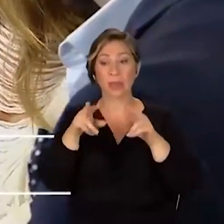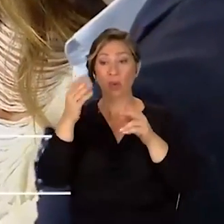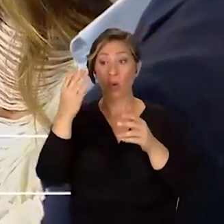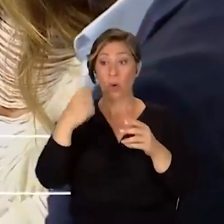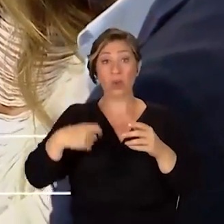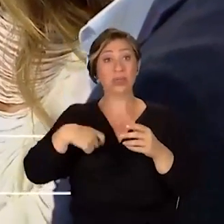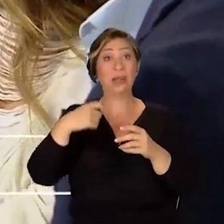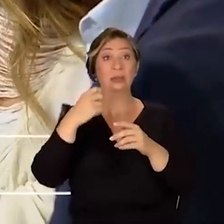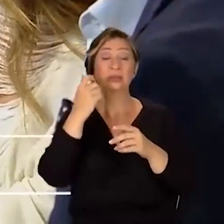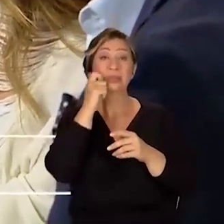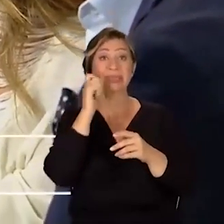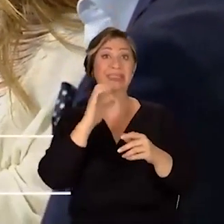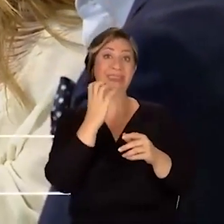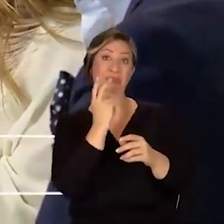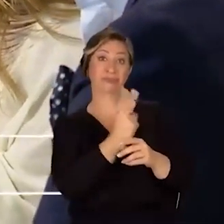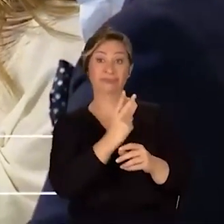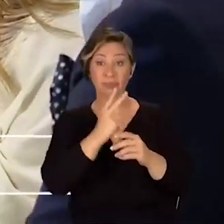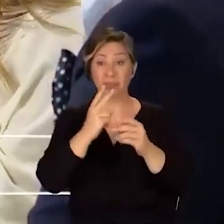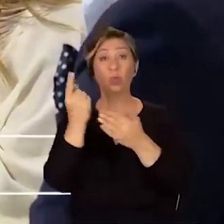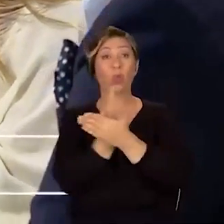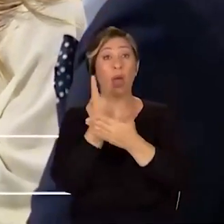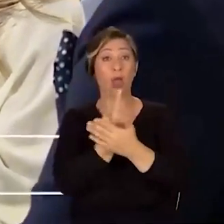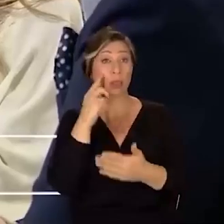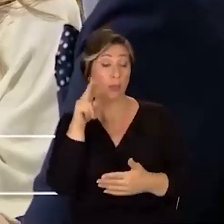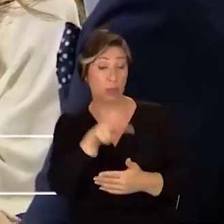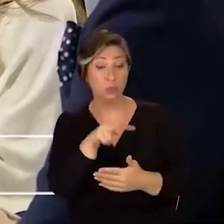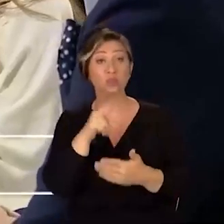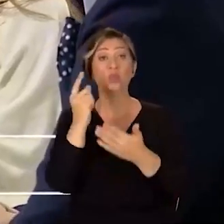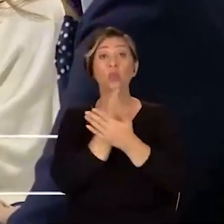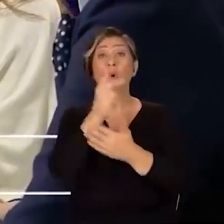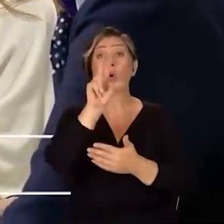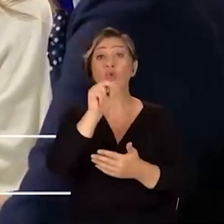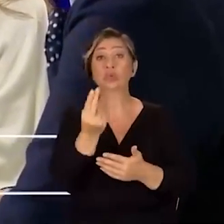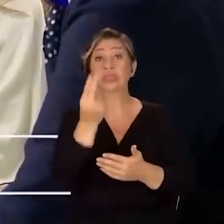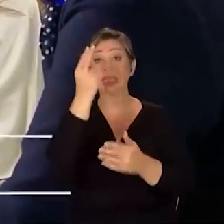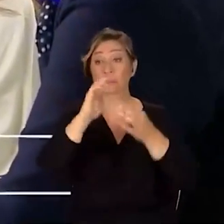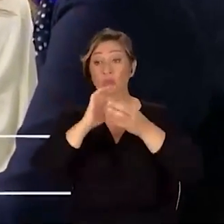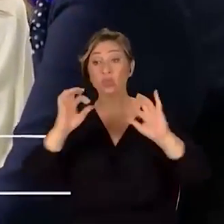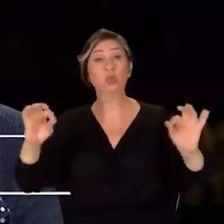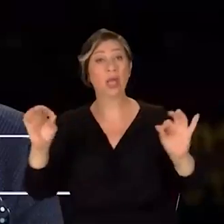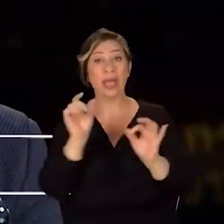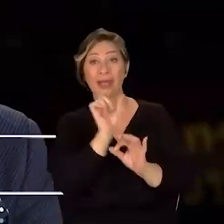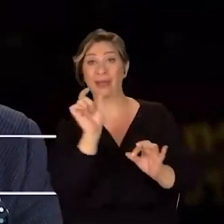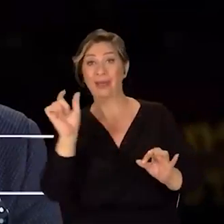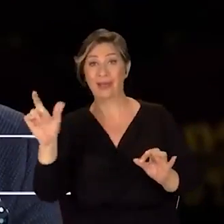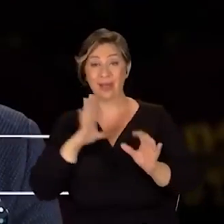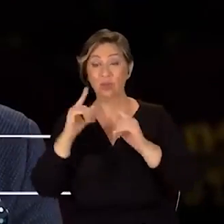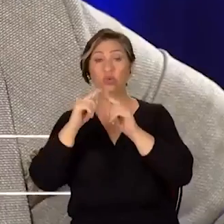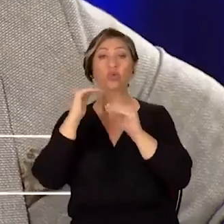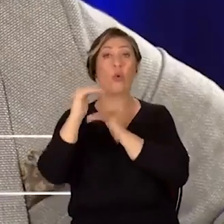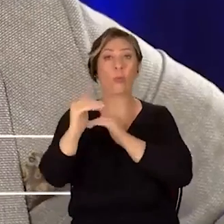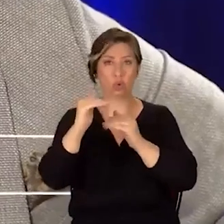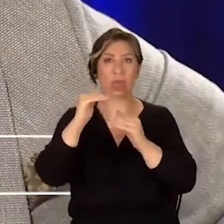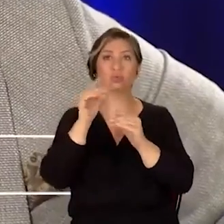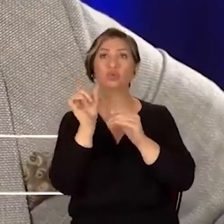metinlere bakıyorsunuz, Kur'an-ı Kerim'e bakıyorsunuz. Mesela Kur'an-ı Kerim'de 37. sure, Zümer suresinde yani topluluklar demek.